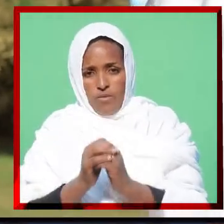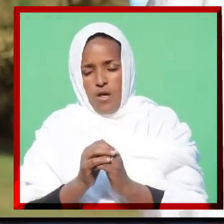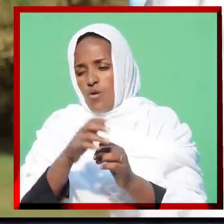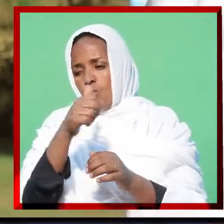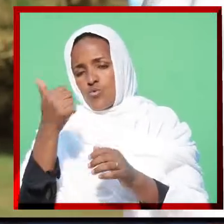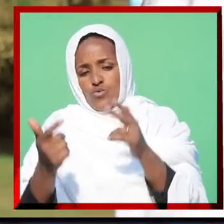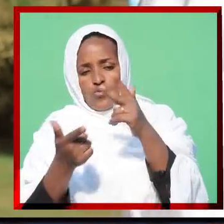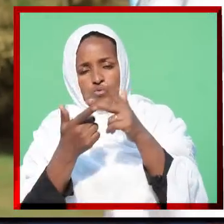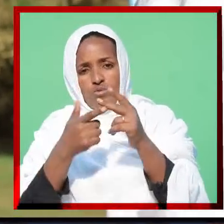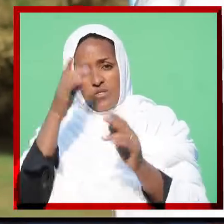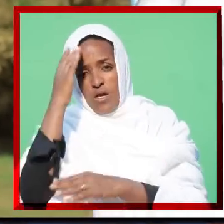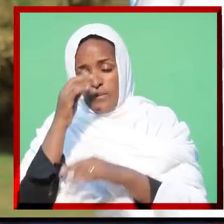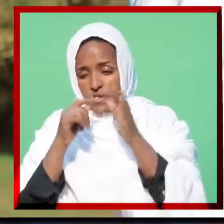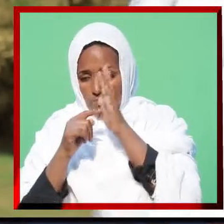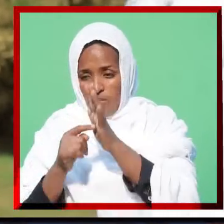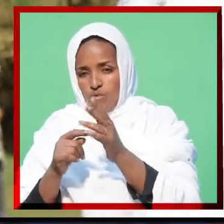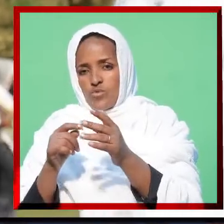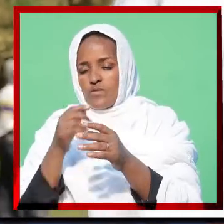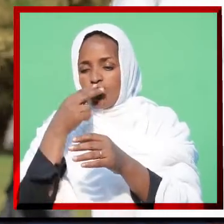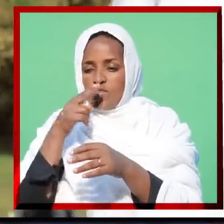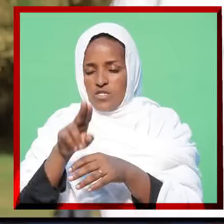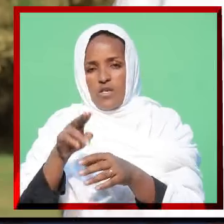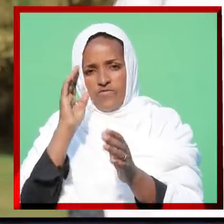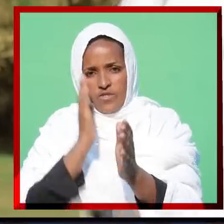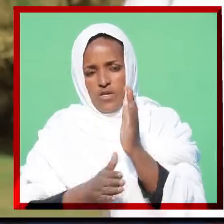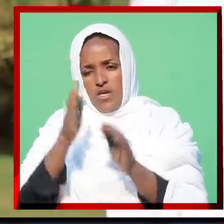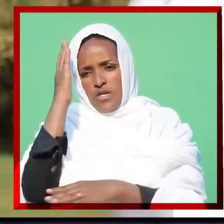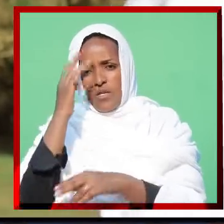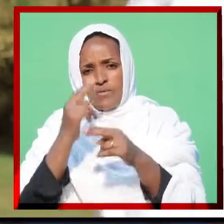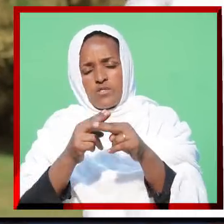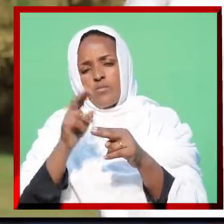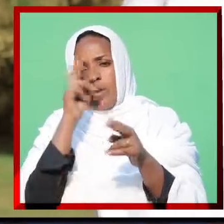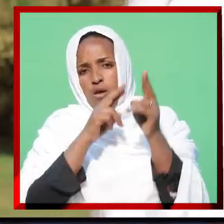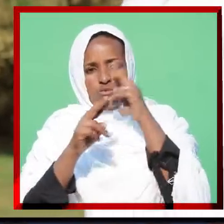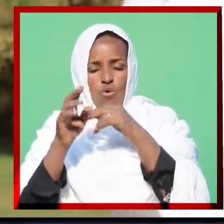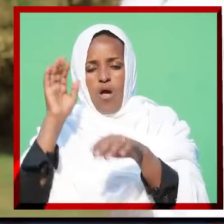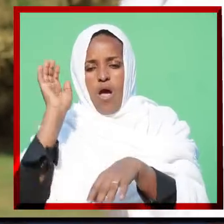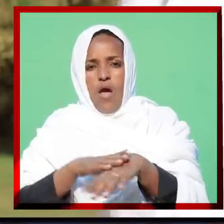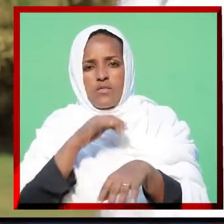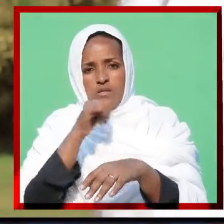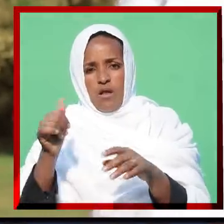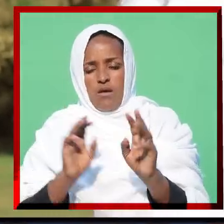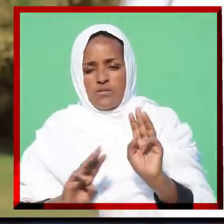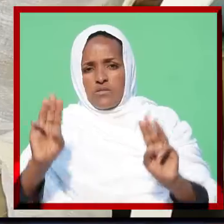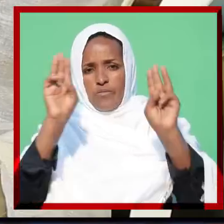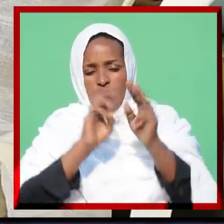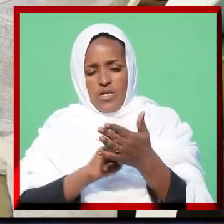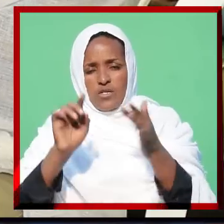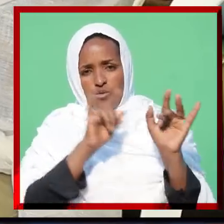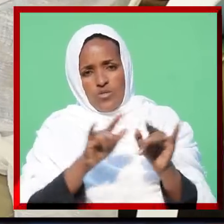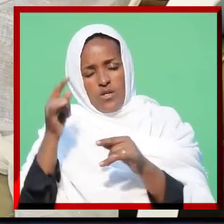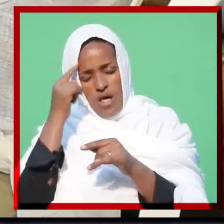ሌሎቹ ሶስቱን እግዚአብሔር የተመለከቱት ትዛዛት ይፈጽማል። የእግዚአብሔርን ስም በከንቱ አትጥራ። የሰንበትን ቀን ተቀድሰው ዘንድ